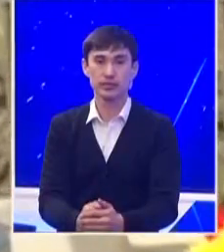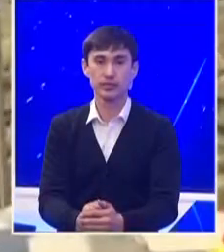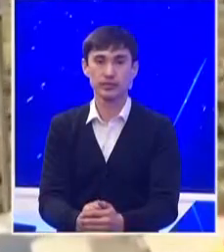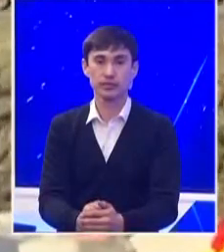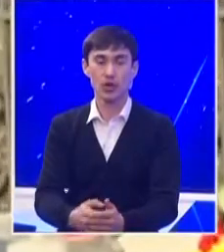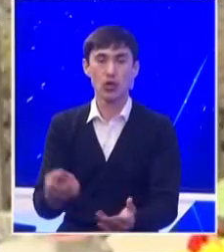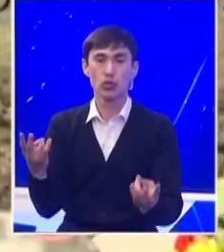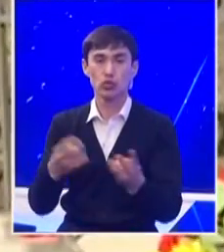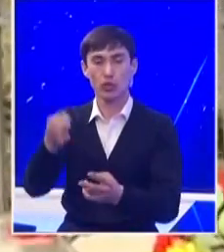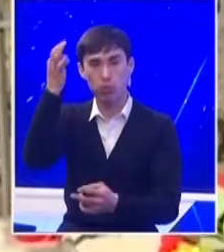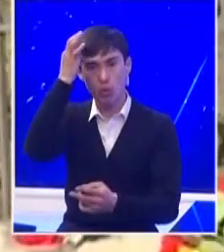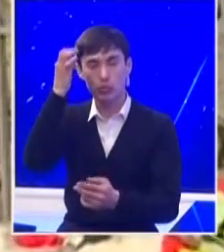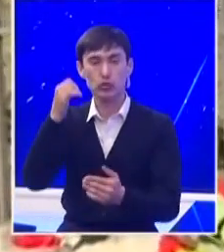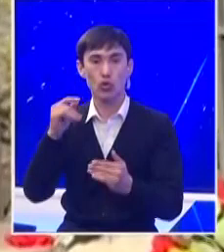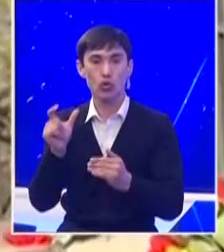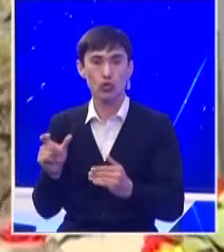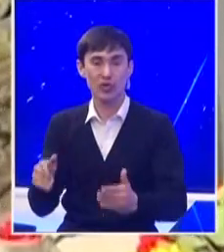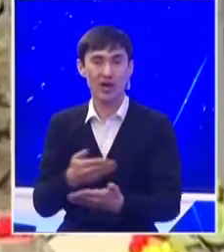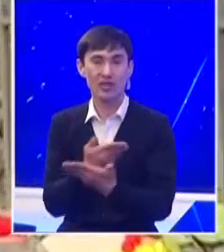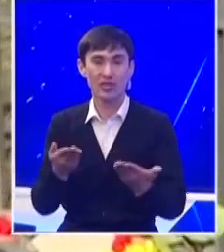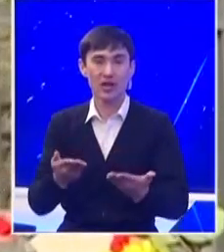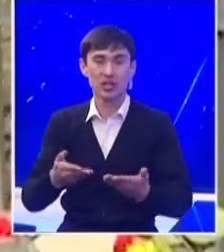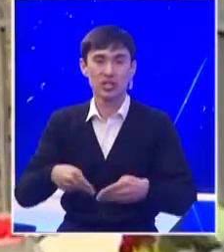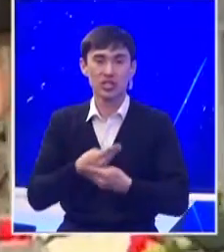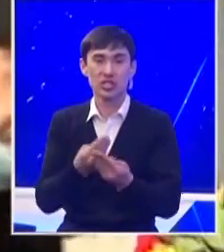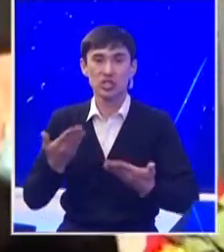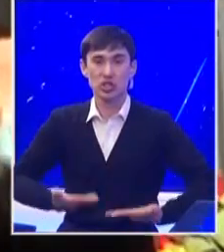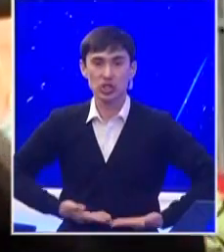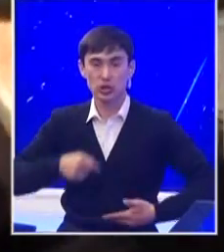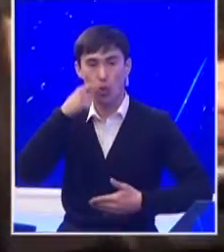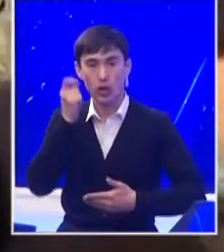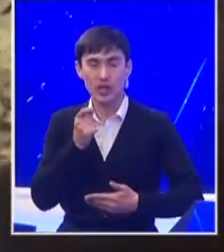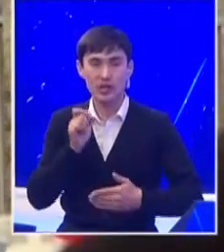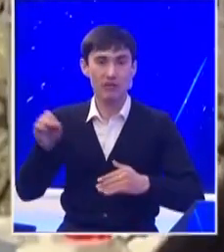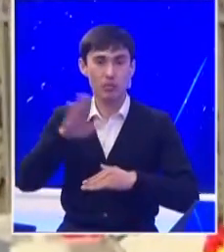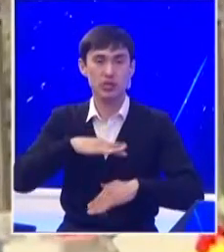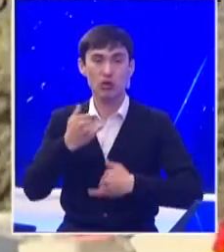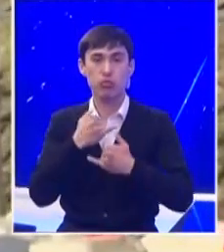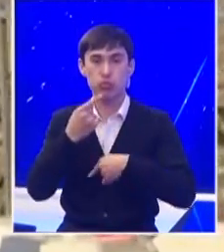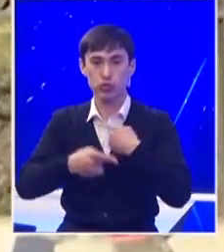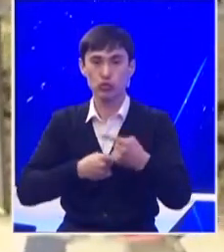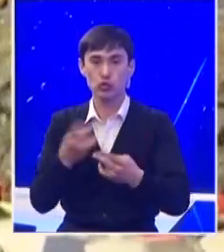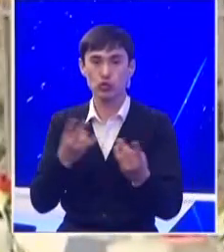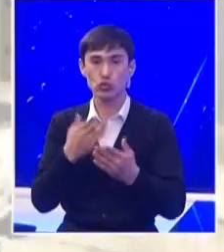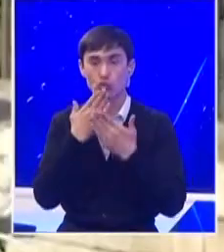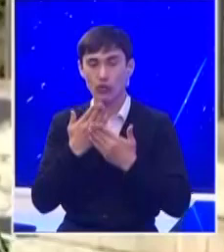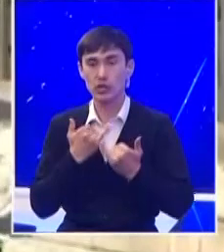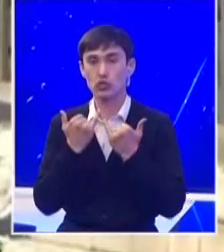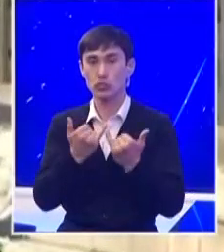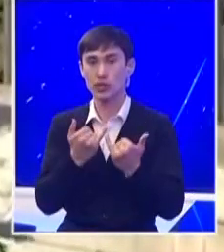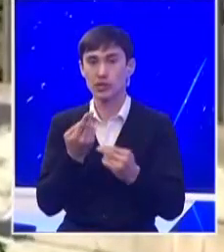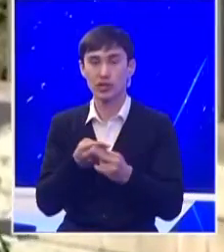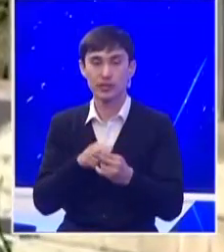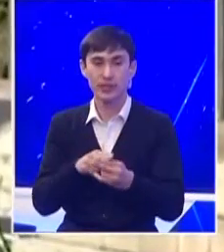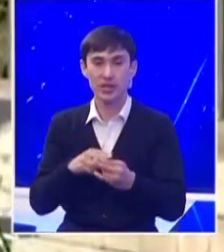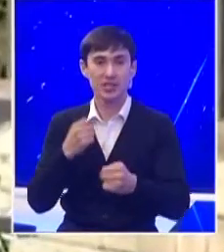Нужно помнить, что люди отдали жизнь за Украину и за наше европейское будущее. Нужно уважать и любить эти вещи. Зря в этом